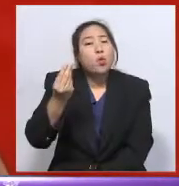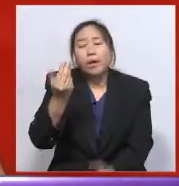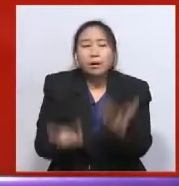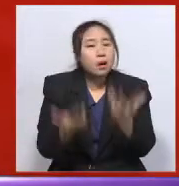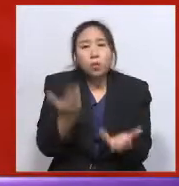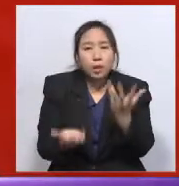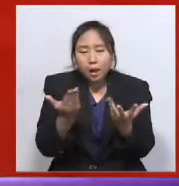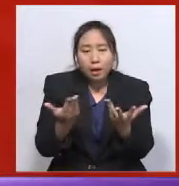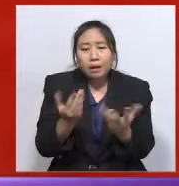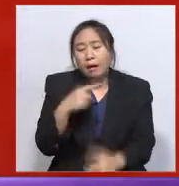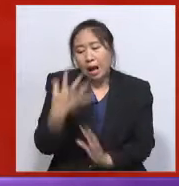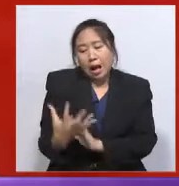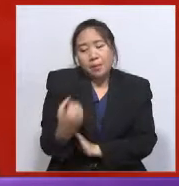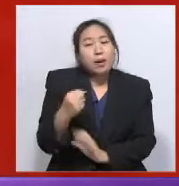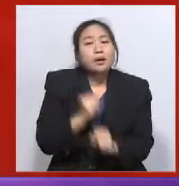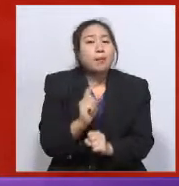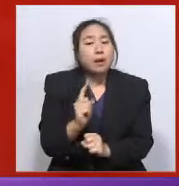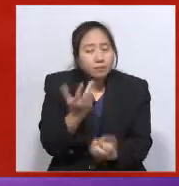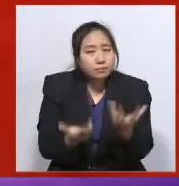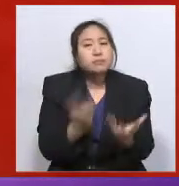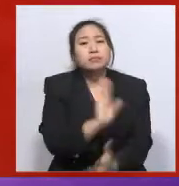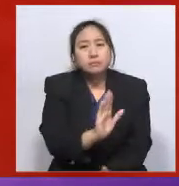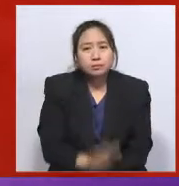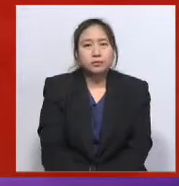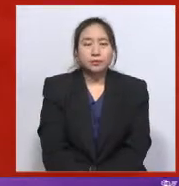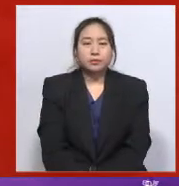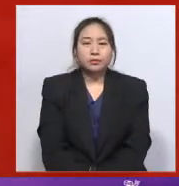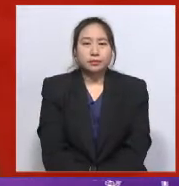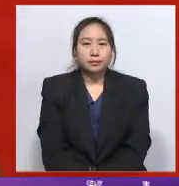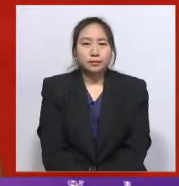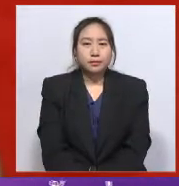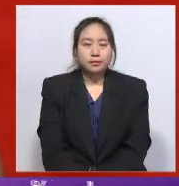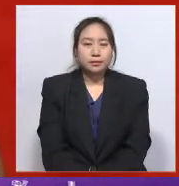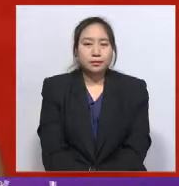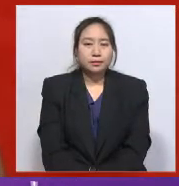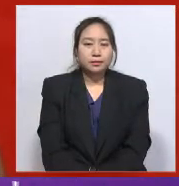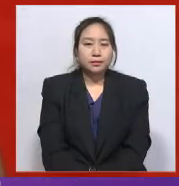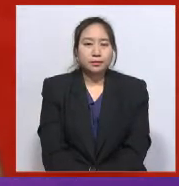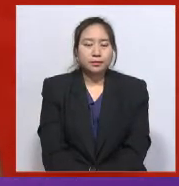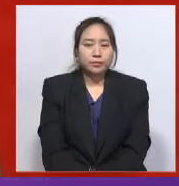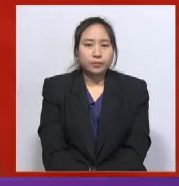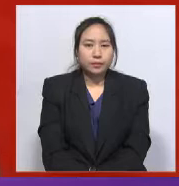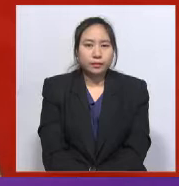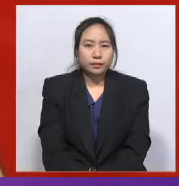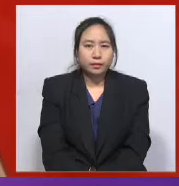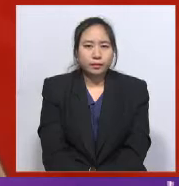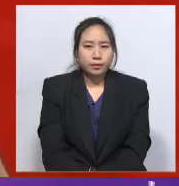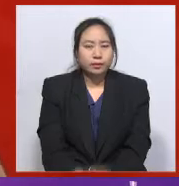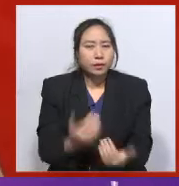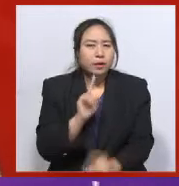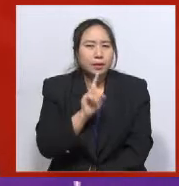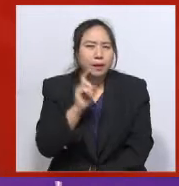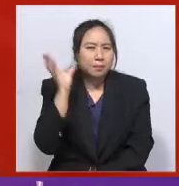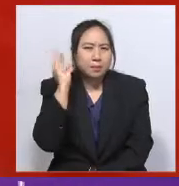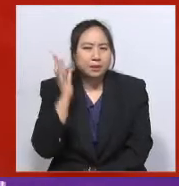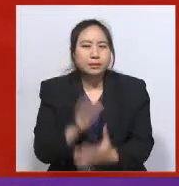าใครมีอำนาจทำอะไรแค่ไหน พยายามจะบอกว่าให้เดินให้กฎหมายไม่มีเสร็จเรียบร้อย ก่อนก็ยังไง